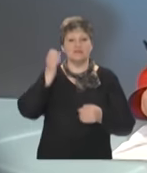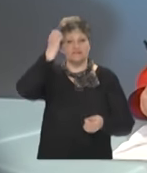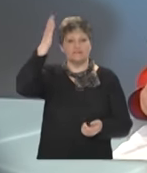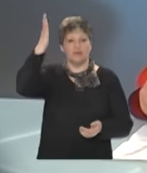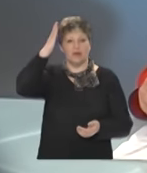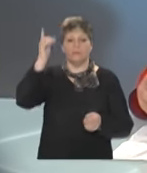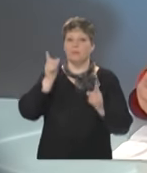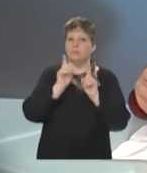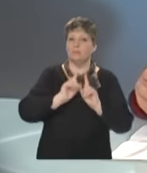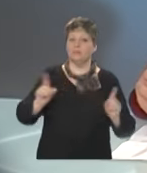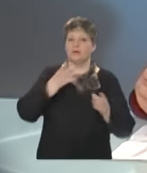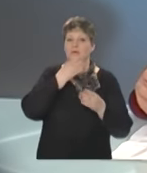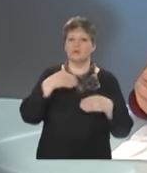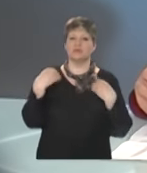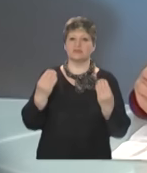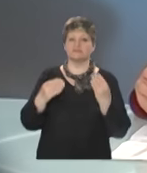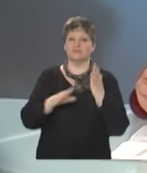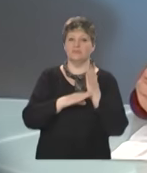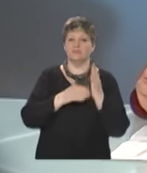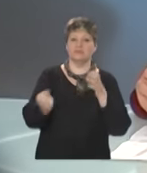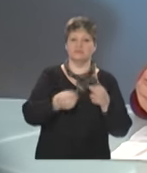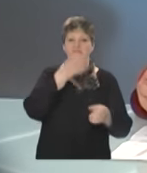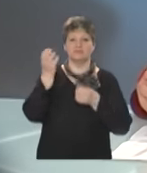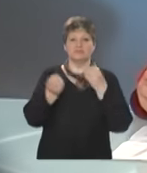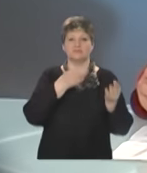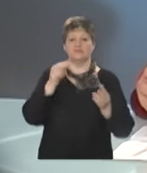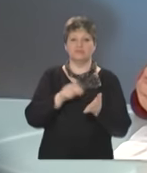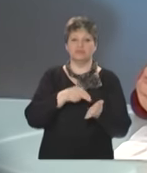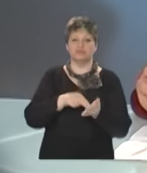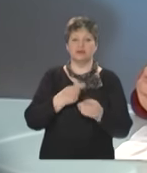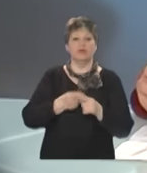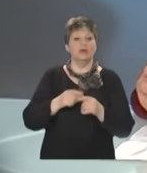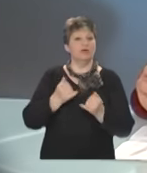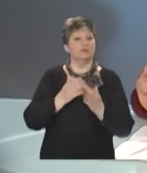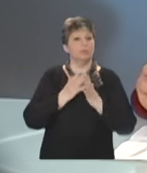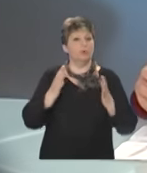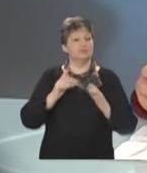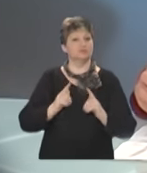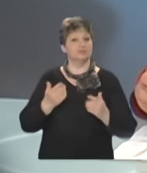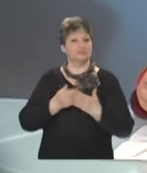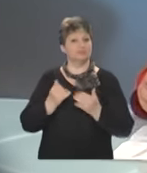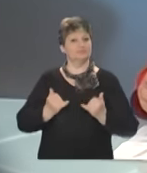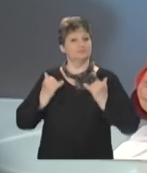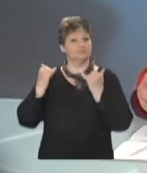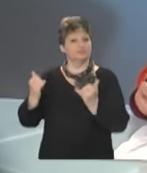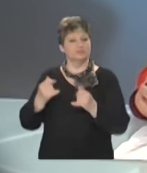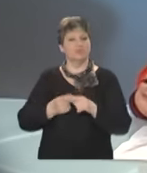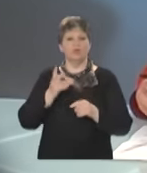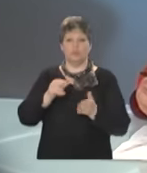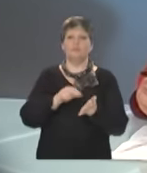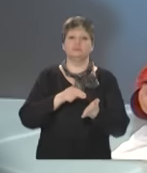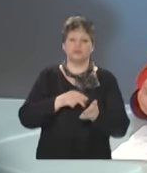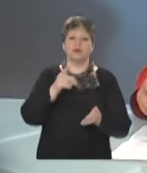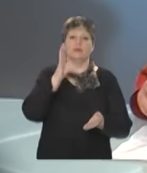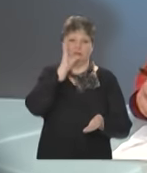Частинка Японії. Дивовижної краси дерево розквітло у Черкасах. Сакура більш звична для країни, де сходить сонце. Утім, в Черкасах